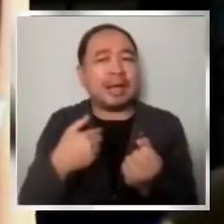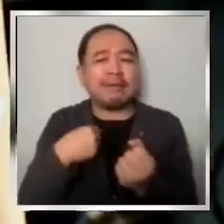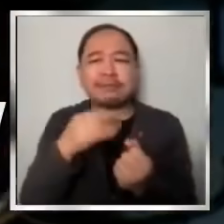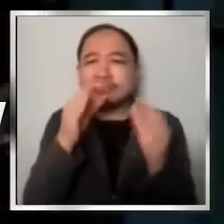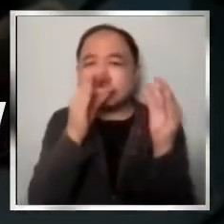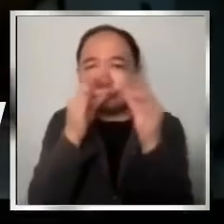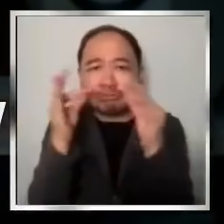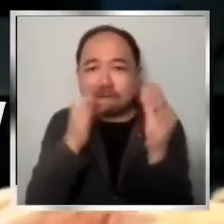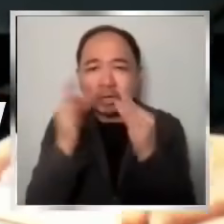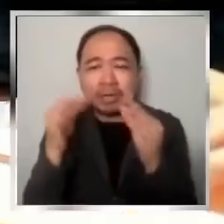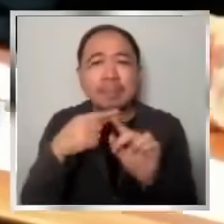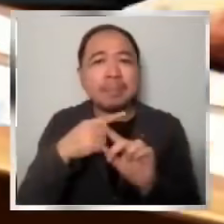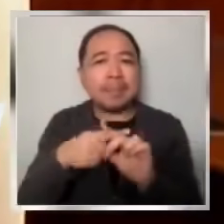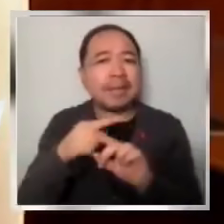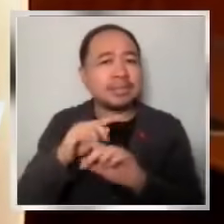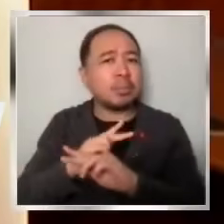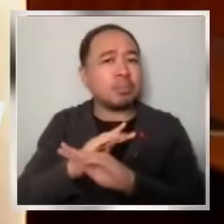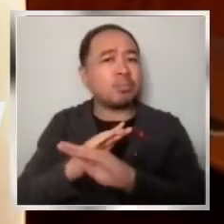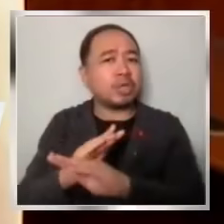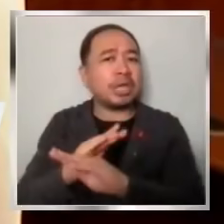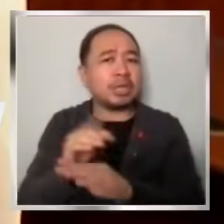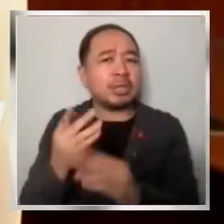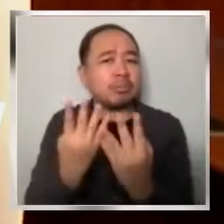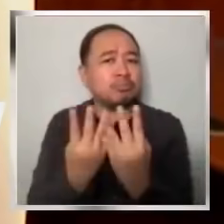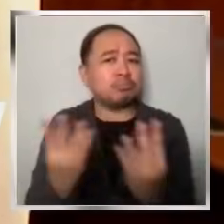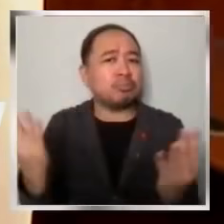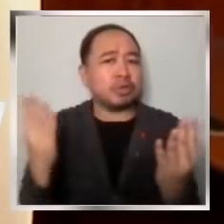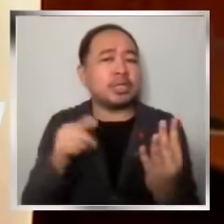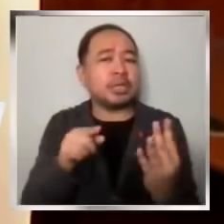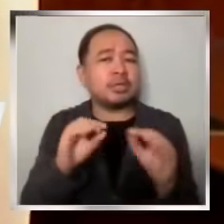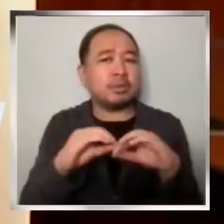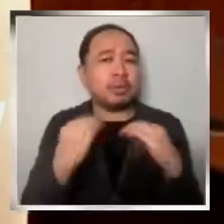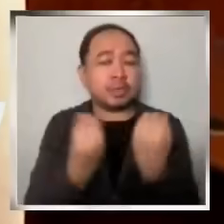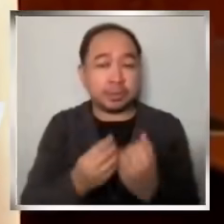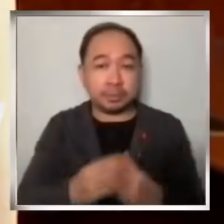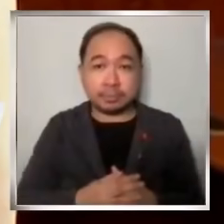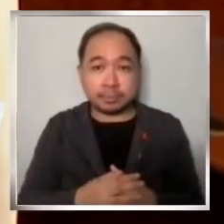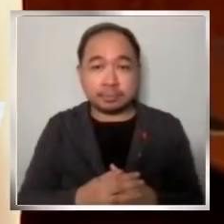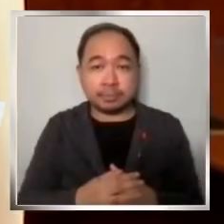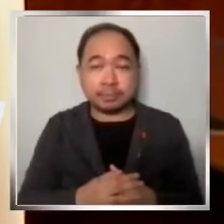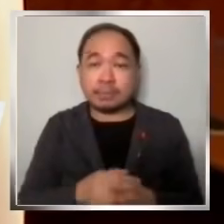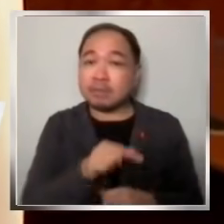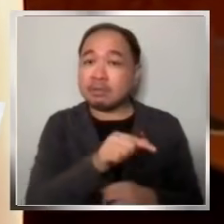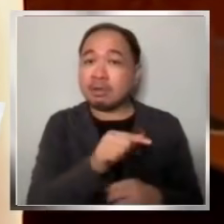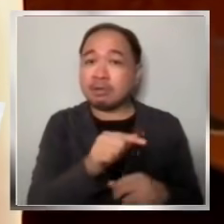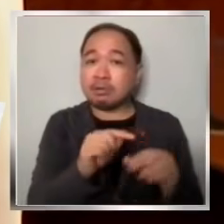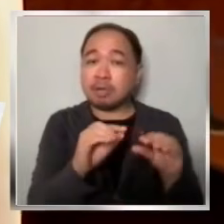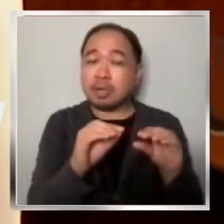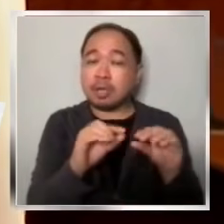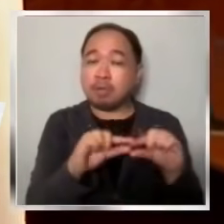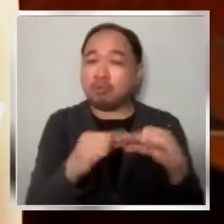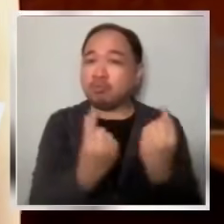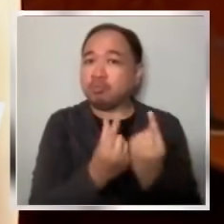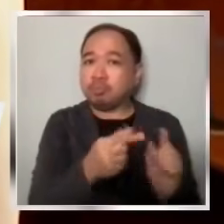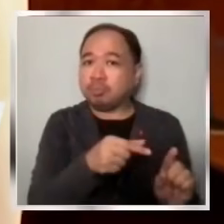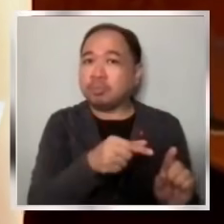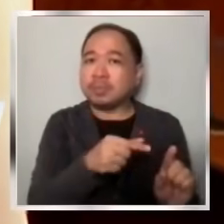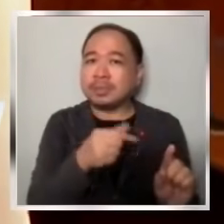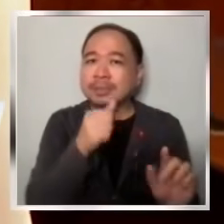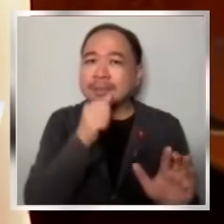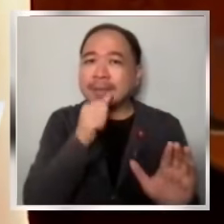Shield umano ang organisasyon. This cult is not a cult in the shadows of Surigao. Sila po